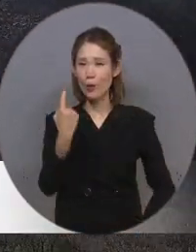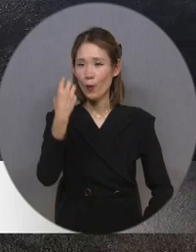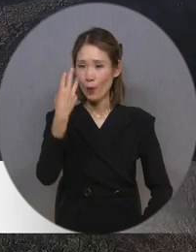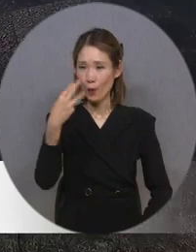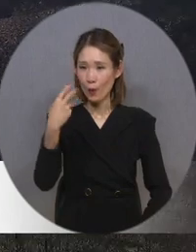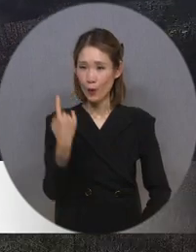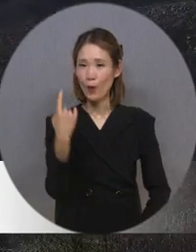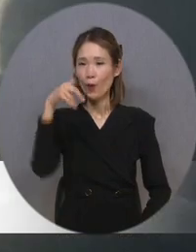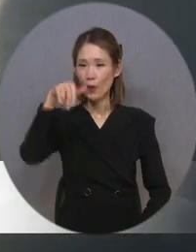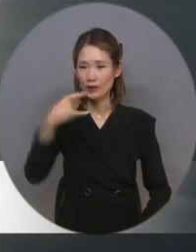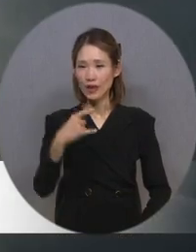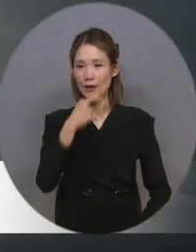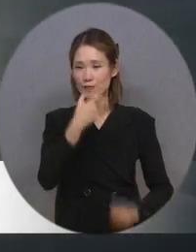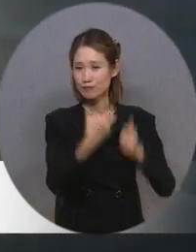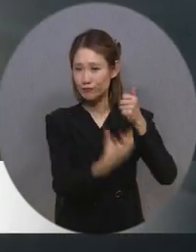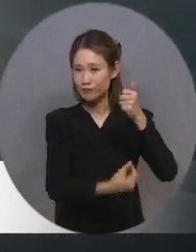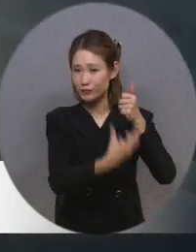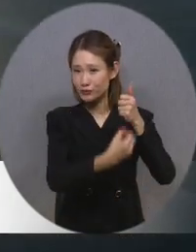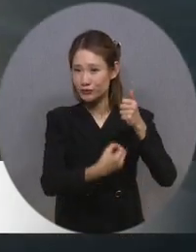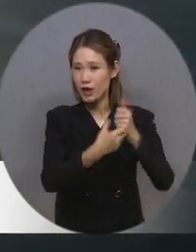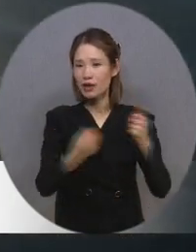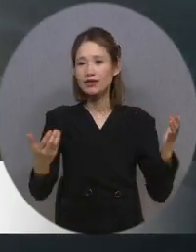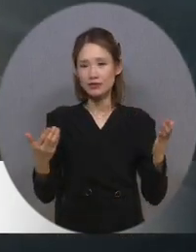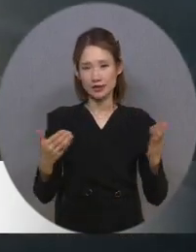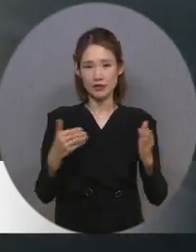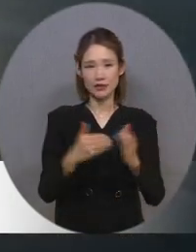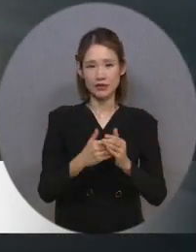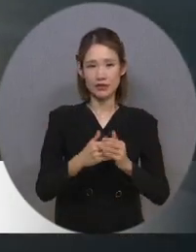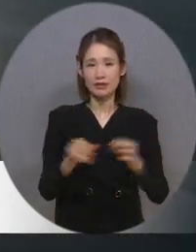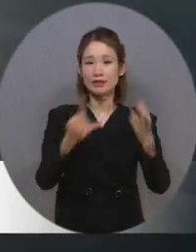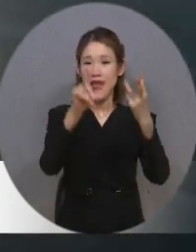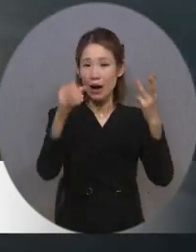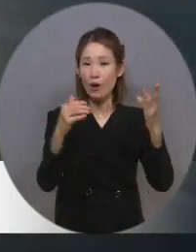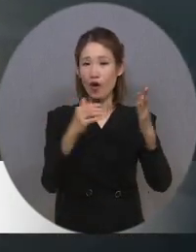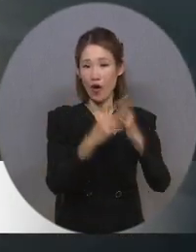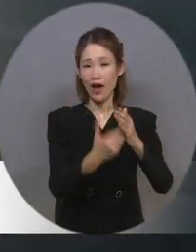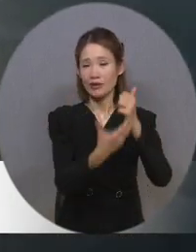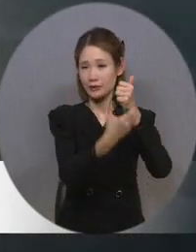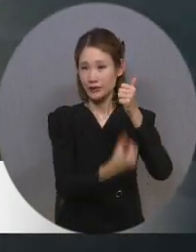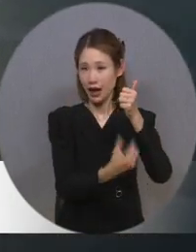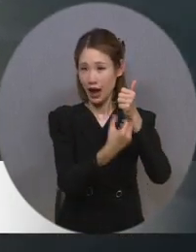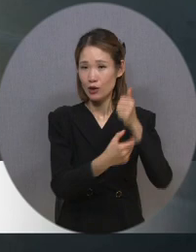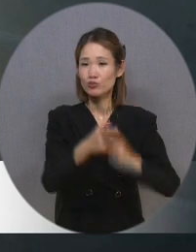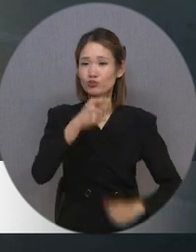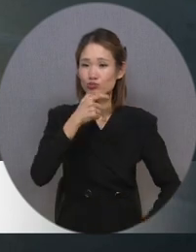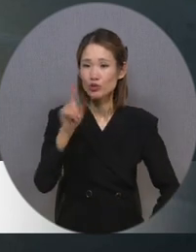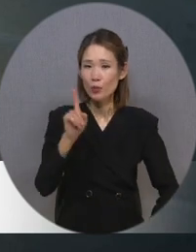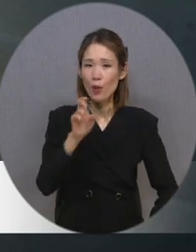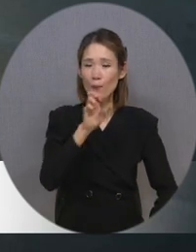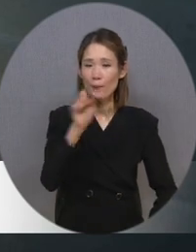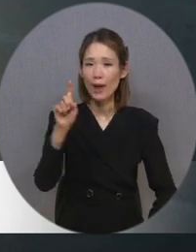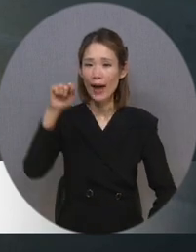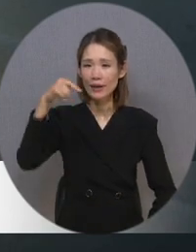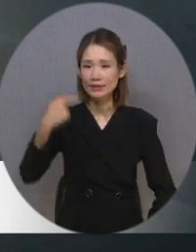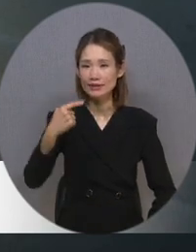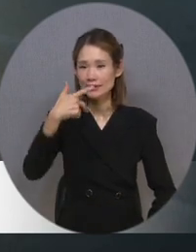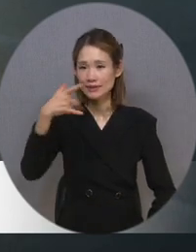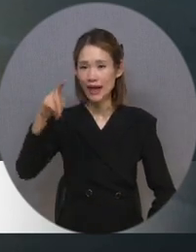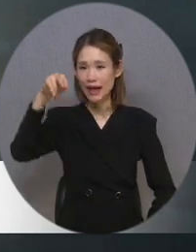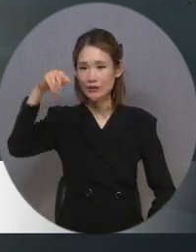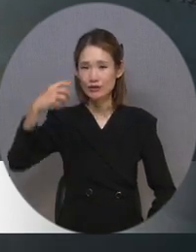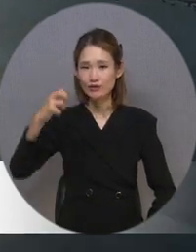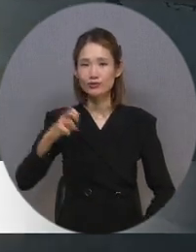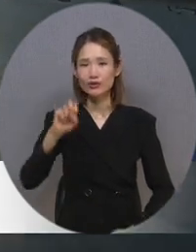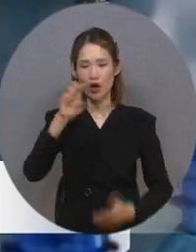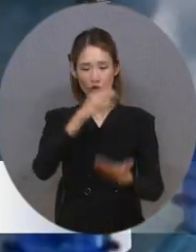있습니다. 오는 3월까지 채취되는 백운산 고로쇠는 마그네슘 등 10종의 미네랄 등이 다량으로